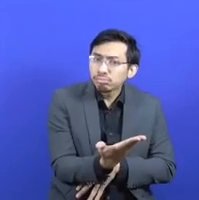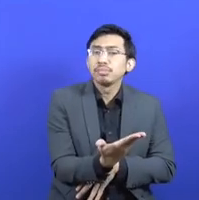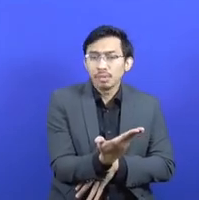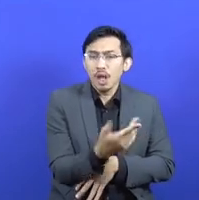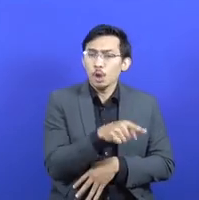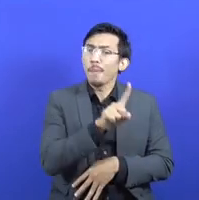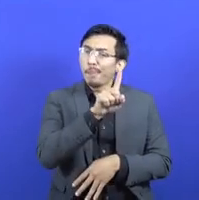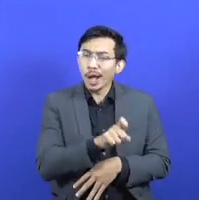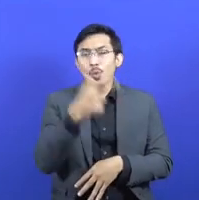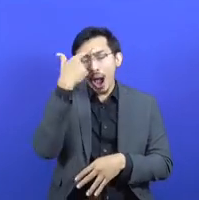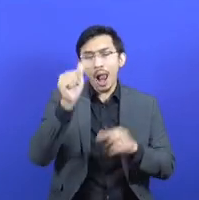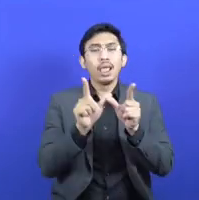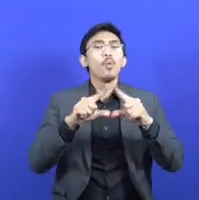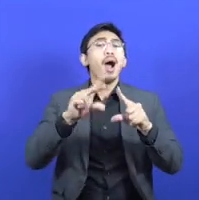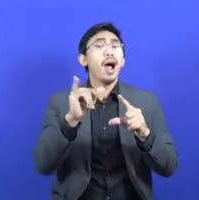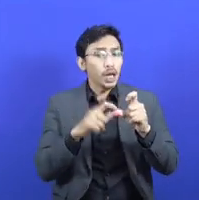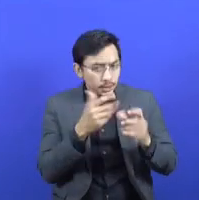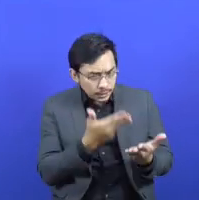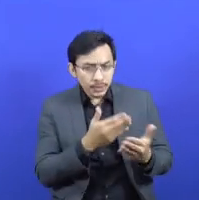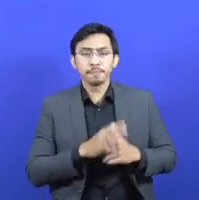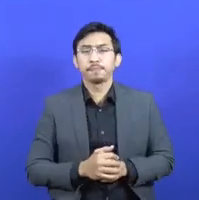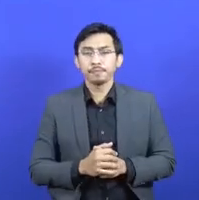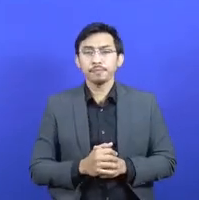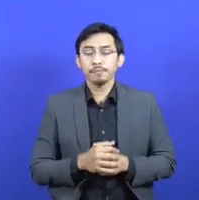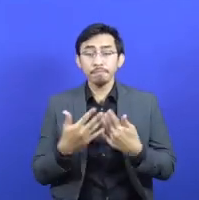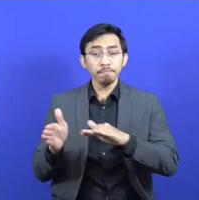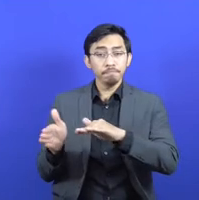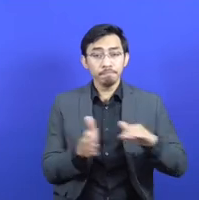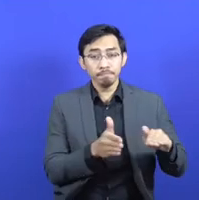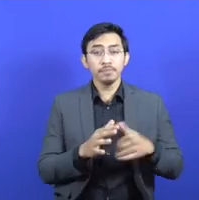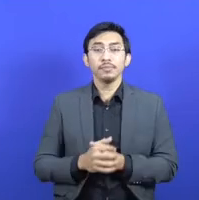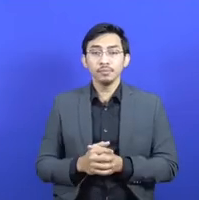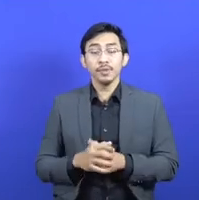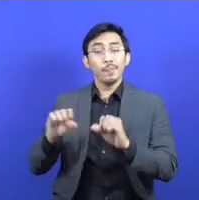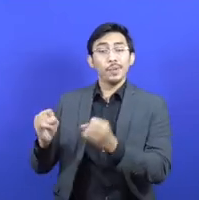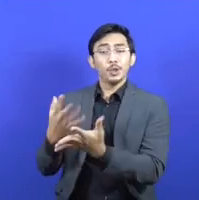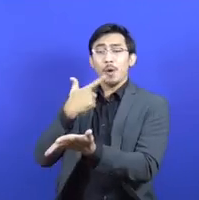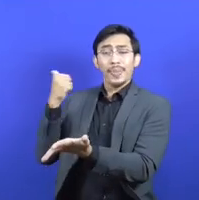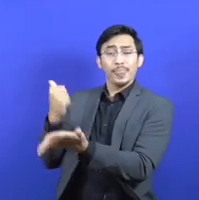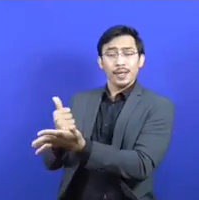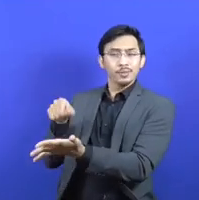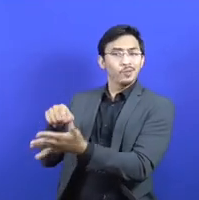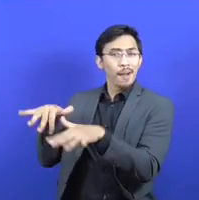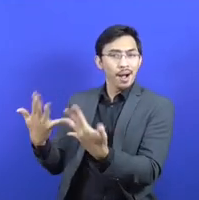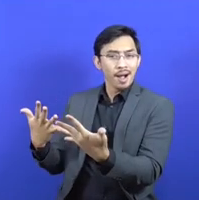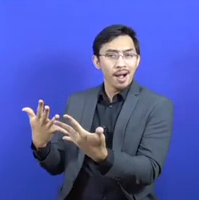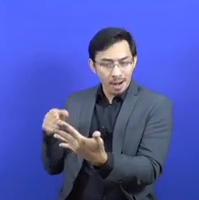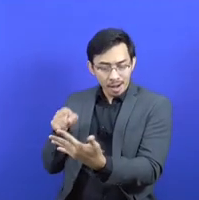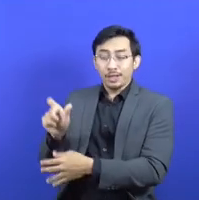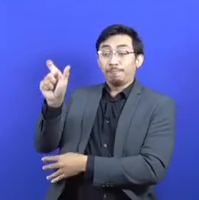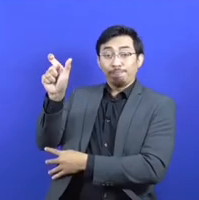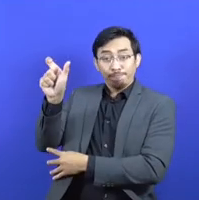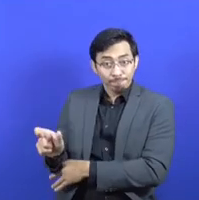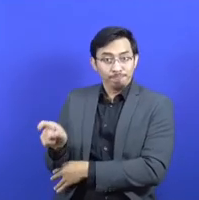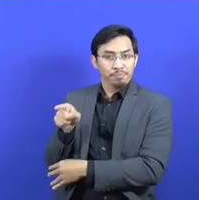dokumen kematian yang diperlukan oleh ahli warisnya. Sedangkan, peristiwa penting merupakan kejadian